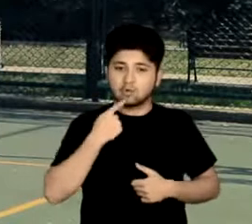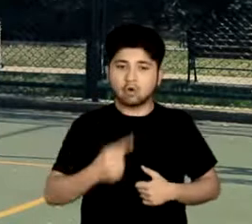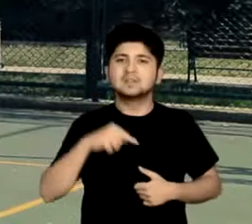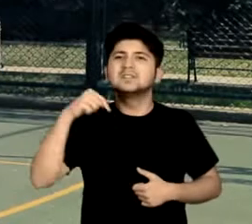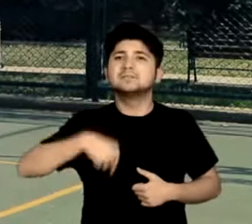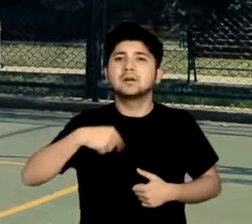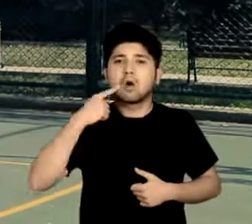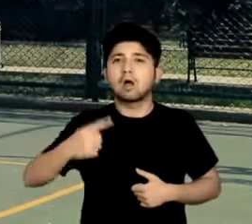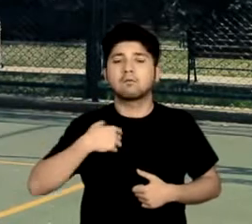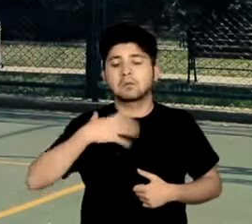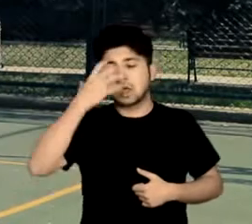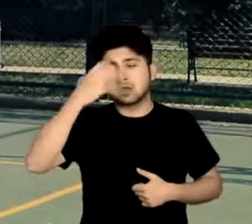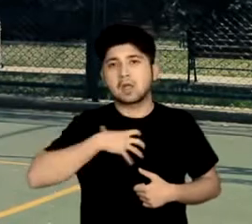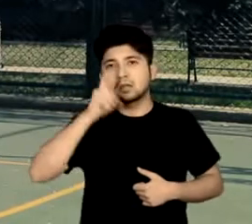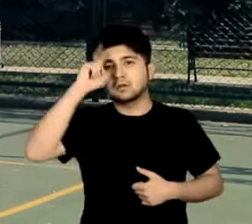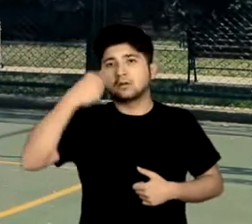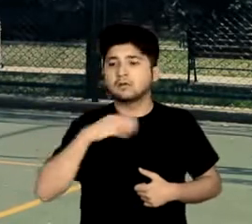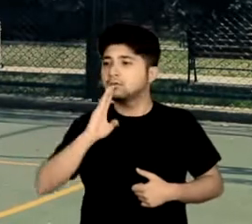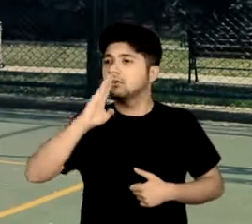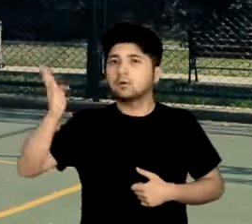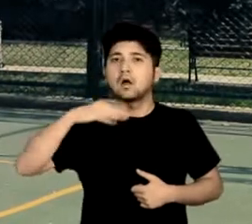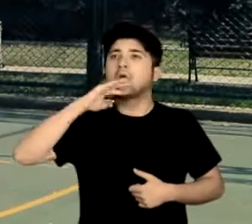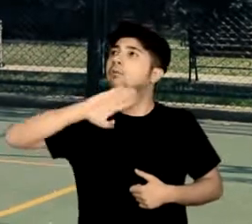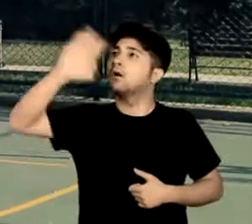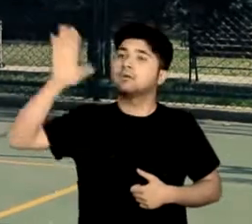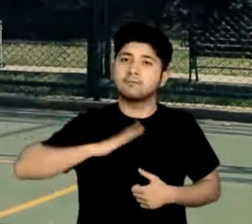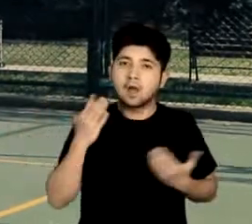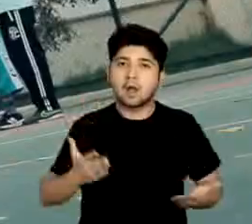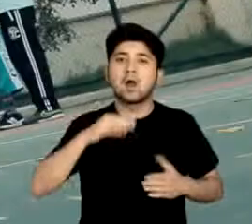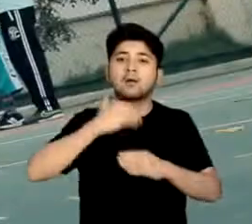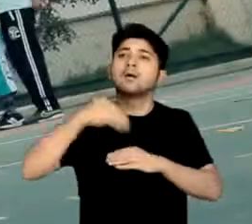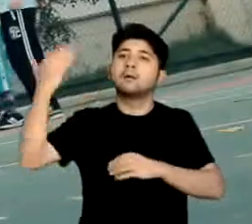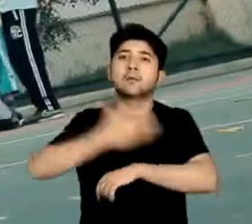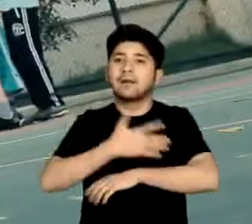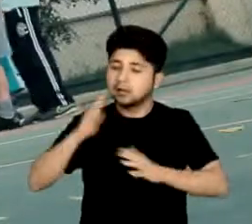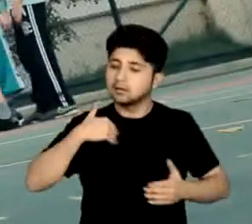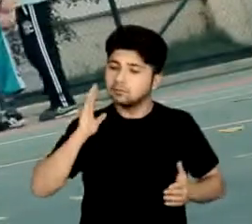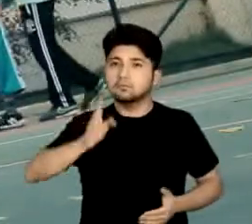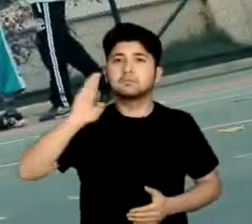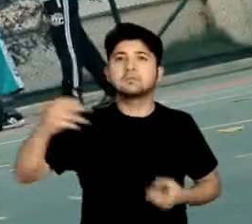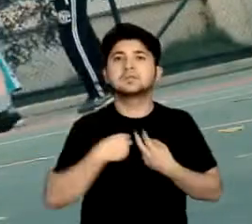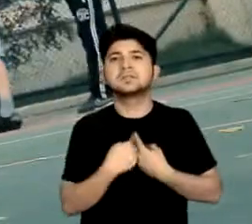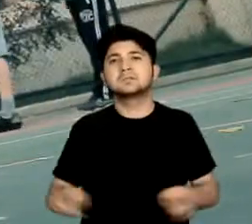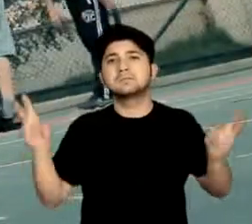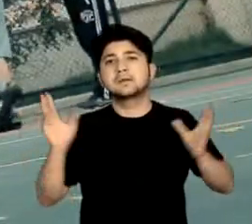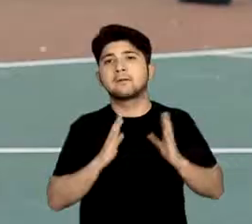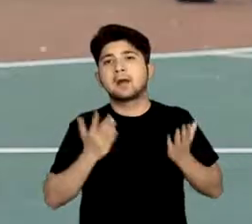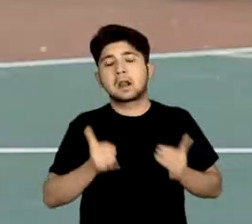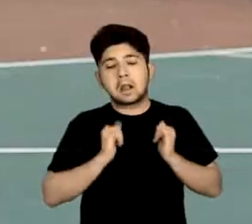diyordu. Şimdi her tarafa kendim gidebiliyorum. Yurt dışı, şehir dışı hiçbir yere engel tanımıyorum